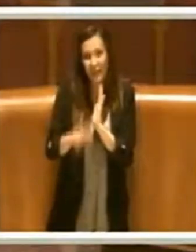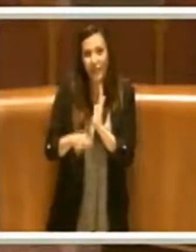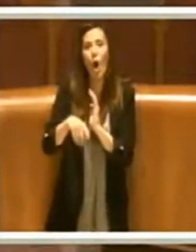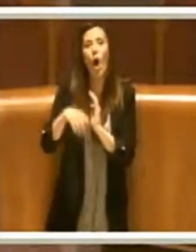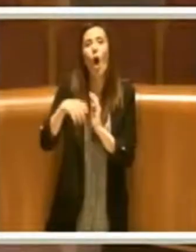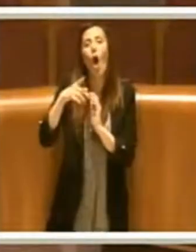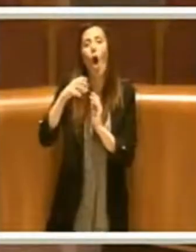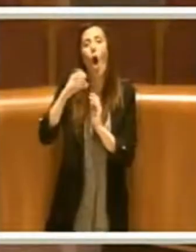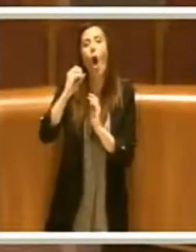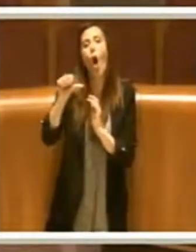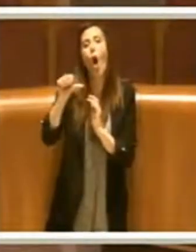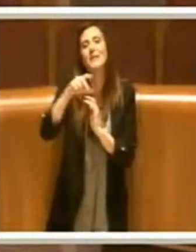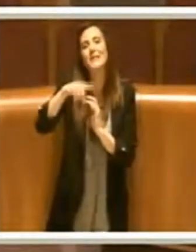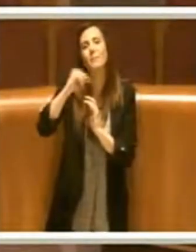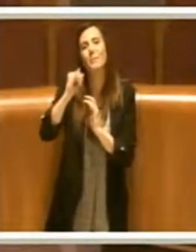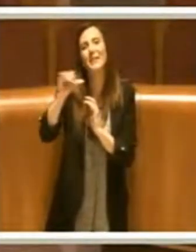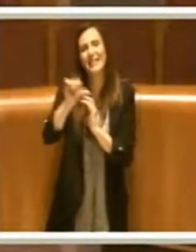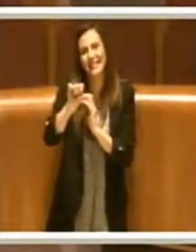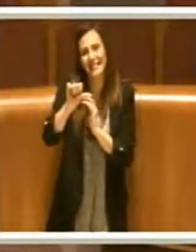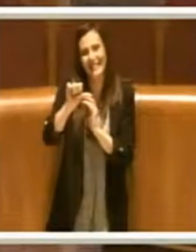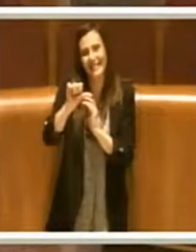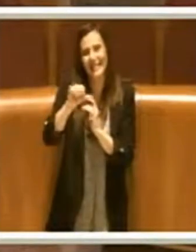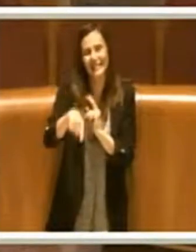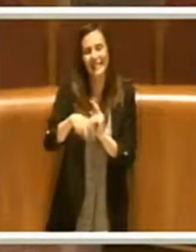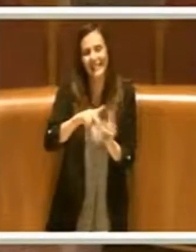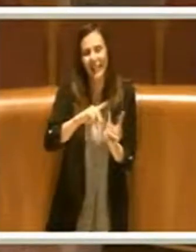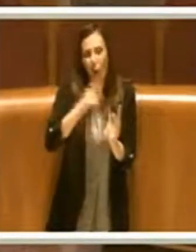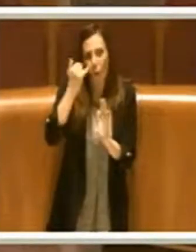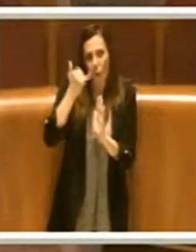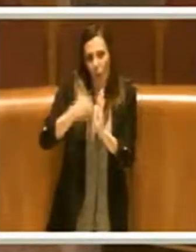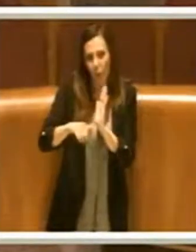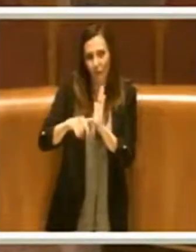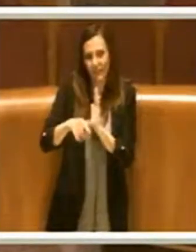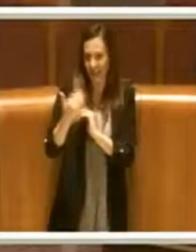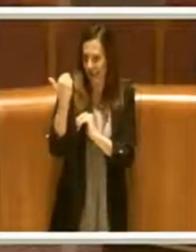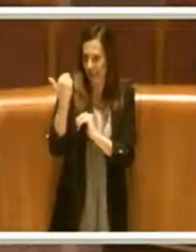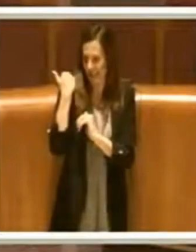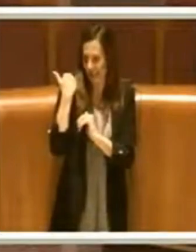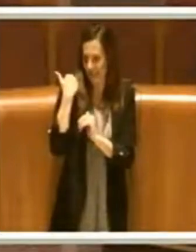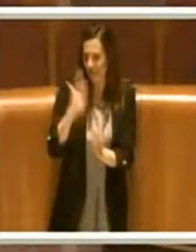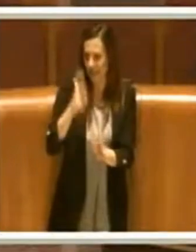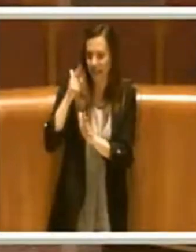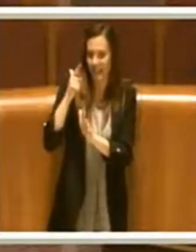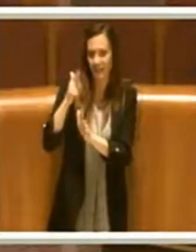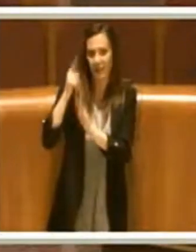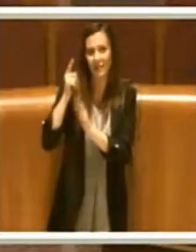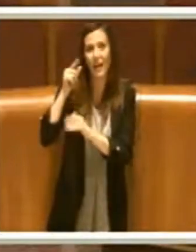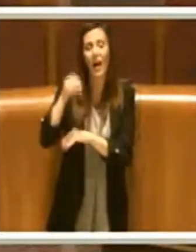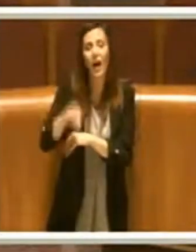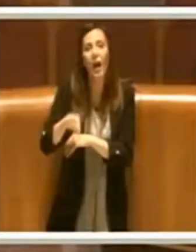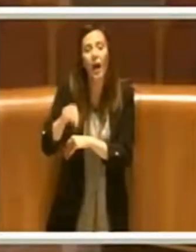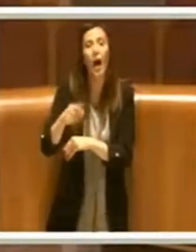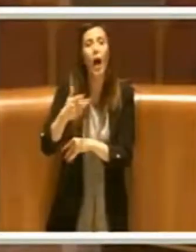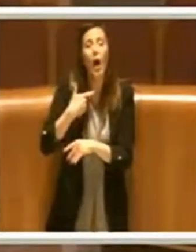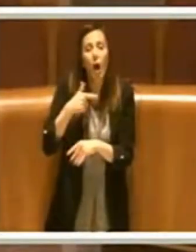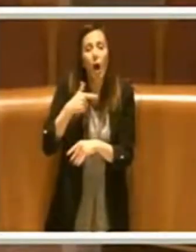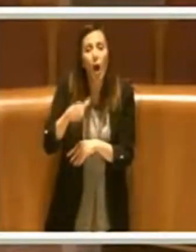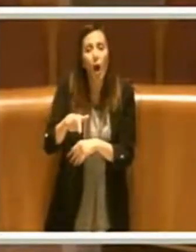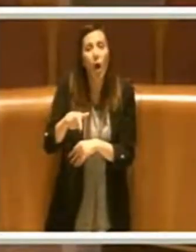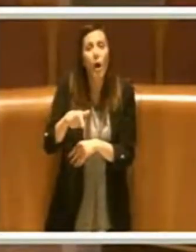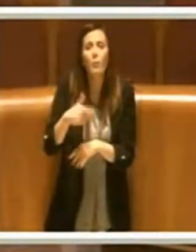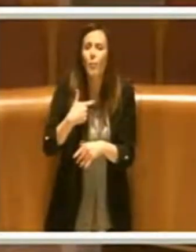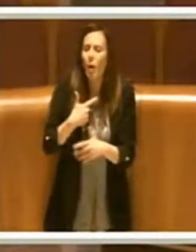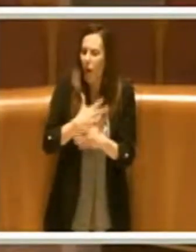dall'hospice, l'uscita dall'hospice appunto dell'ultima persona risale a poche settimane fa, e ha tutto un